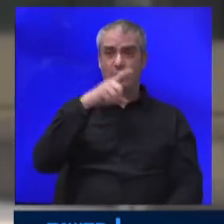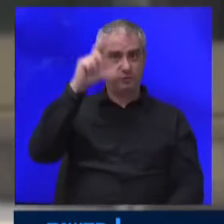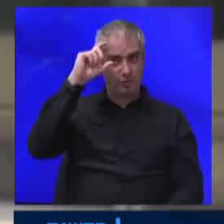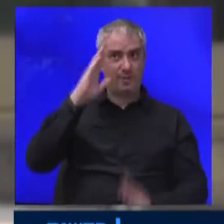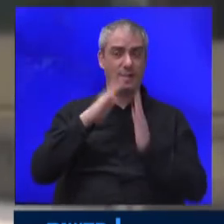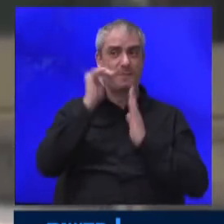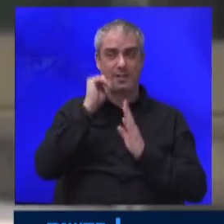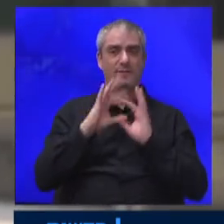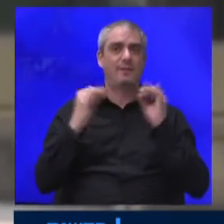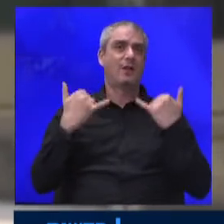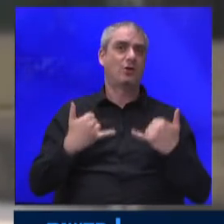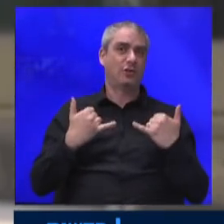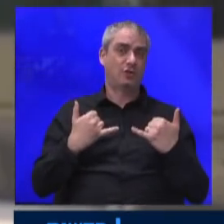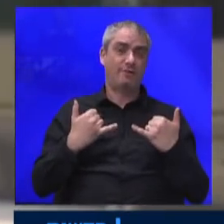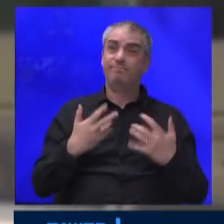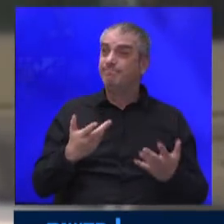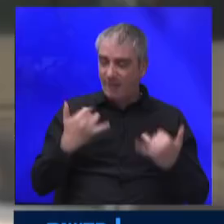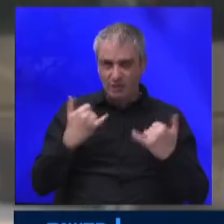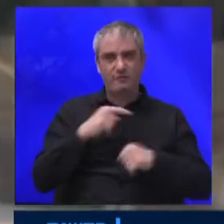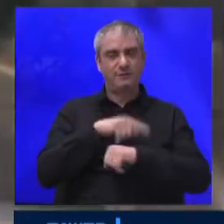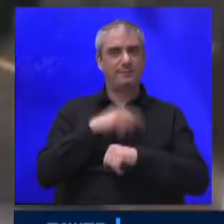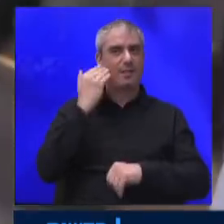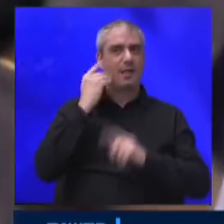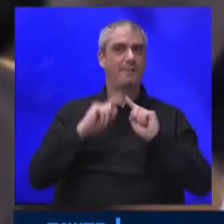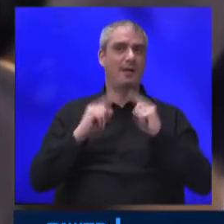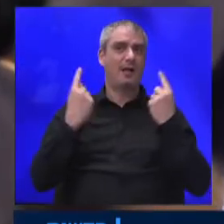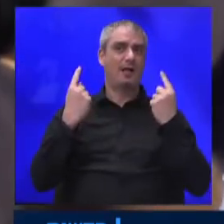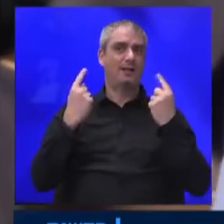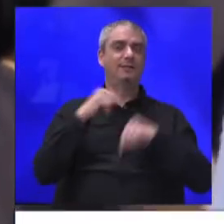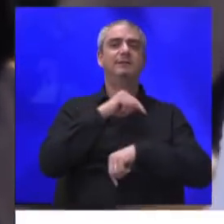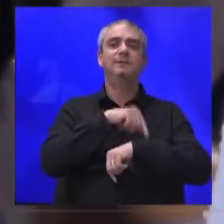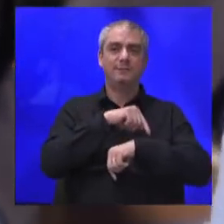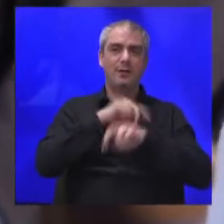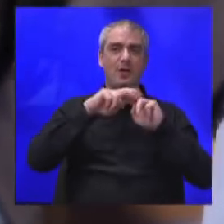הלבן מתחילות כעת. עכשיו זמן לאמריקה אחרת, זמן לעולם אחר.